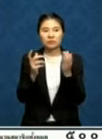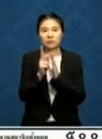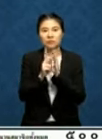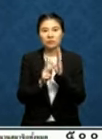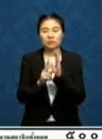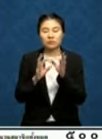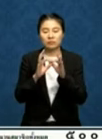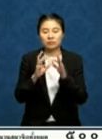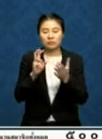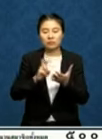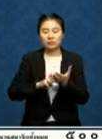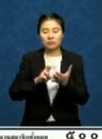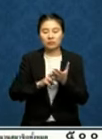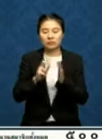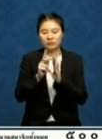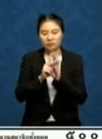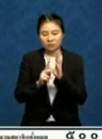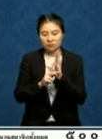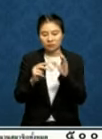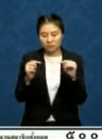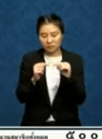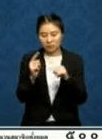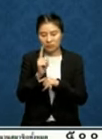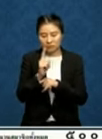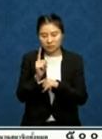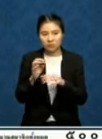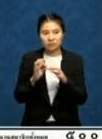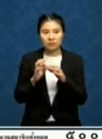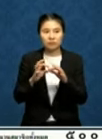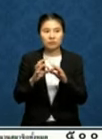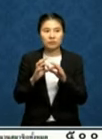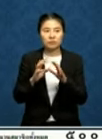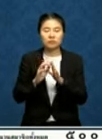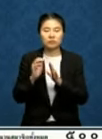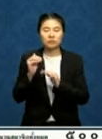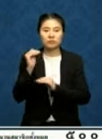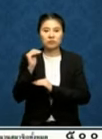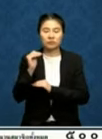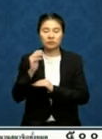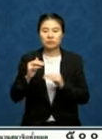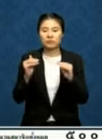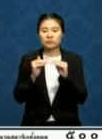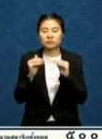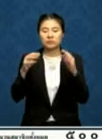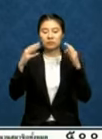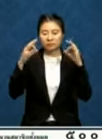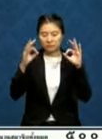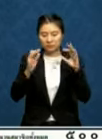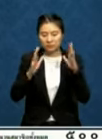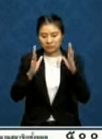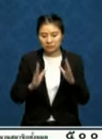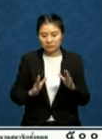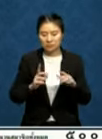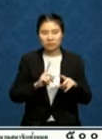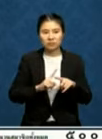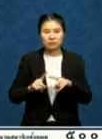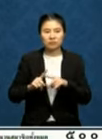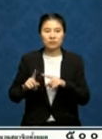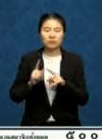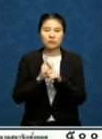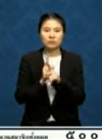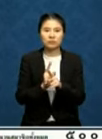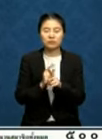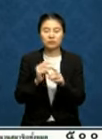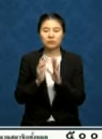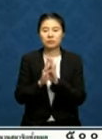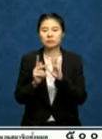องการตรากฎหมายที่มีผลจำเป็นนะคะเกี่ยวกับการจำกัดสิทธิหรือเสรีภาพของบุคคลที่เป็นไปตามเงื่อนไข